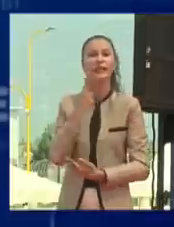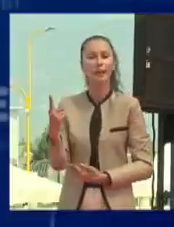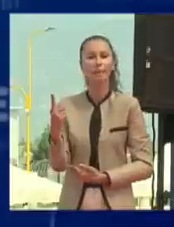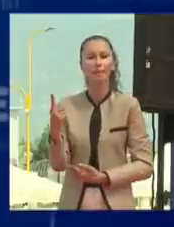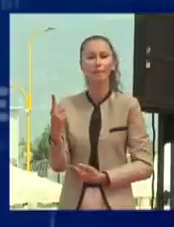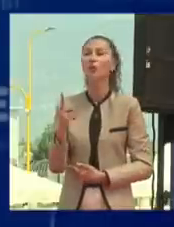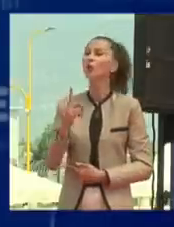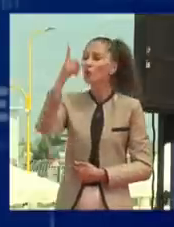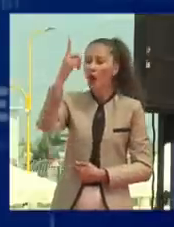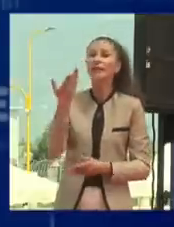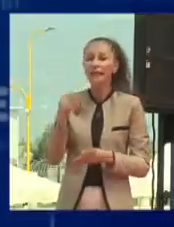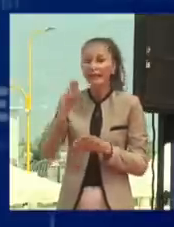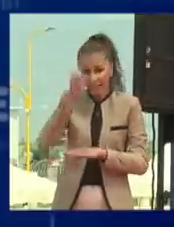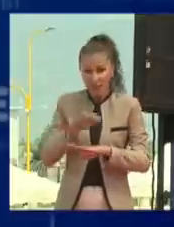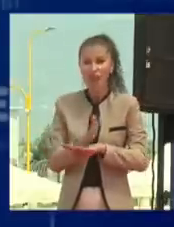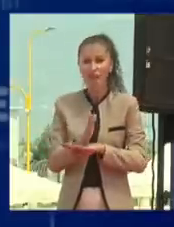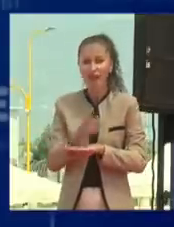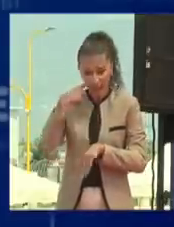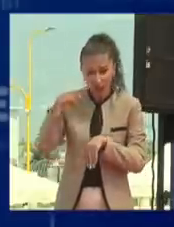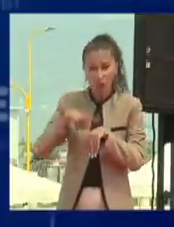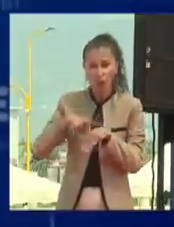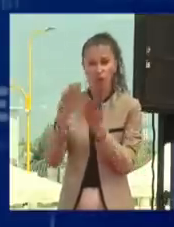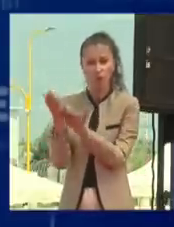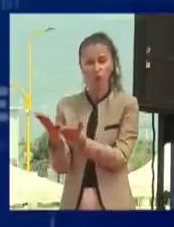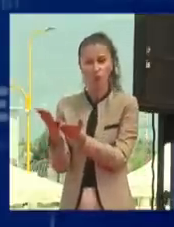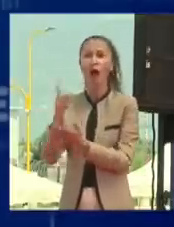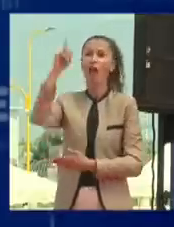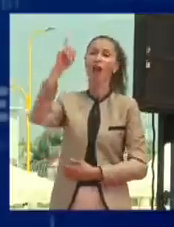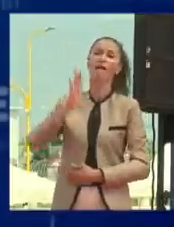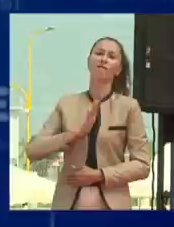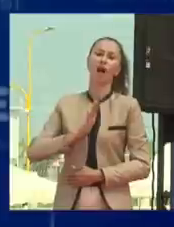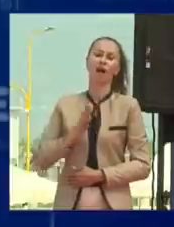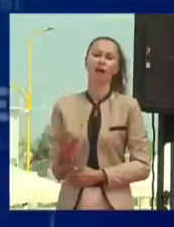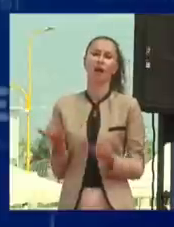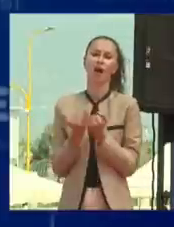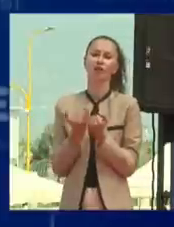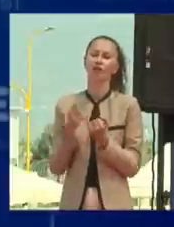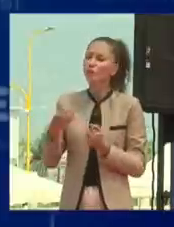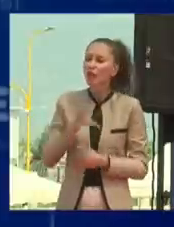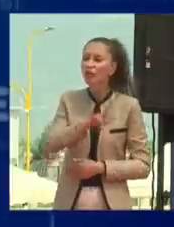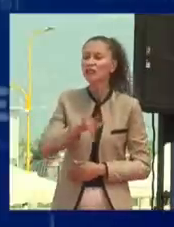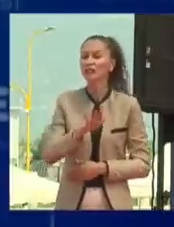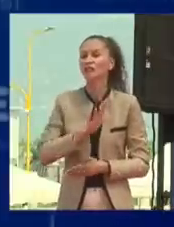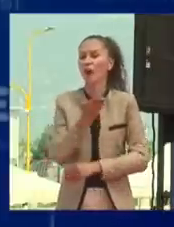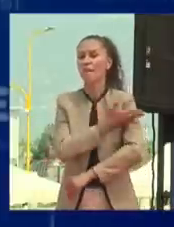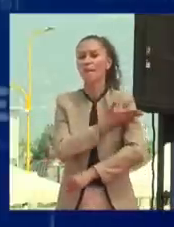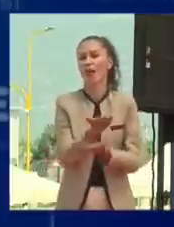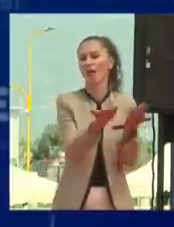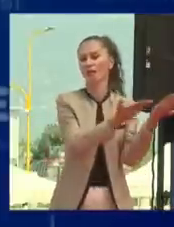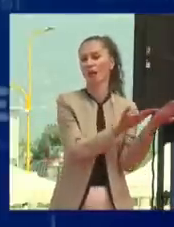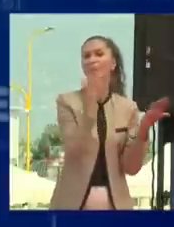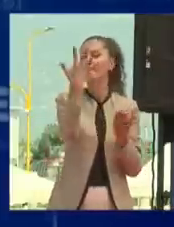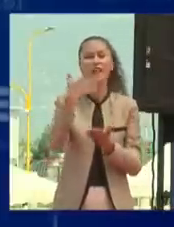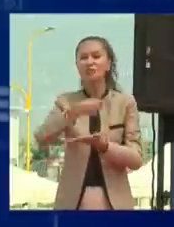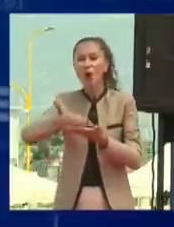Ya yukarıda dedim ya, gerçekten inanıyor musunuz buna? Ya Allah var kardeşim ya. Bu kadar işsiz var ya bu memlekette. Beş